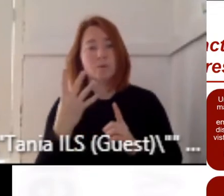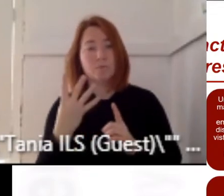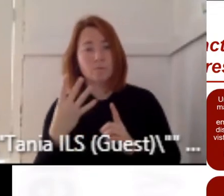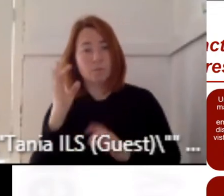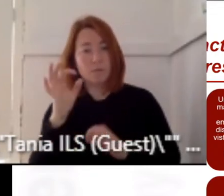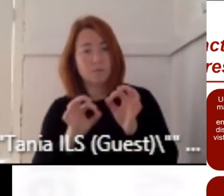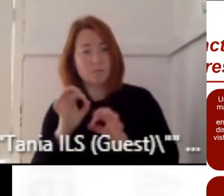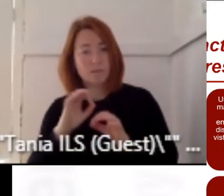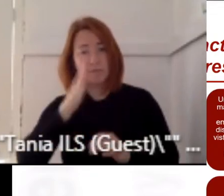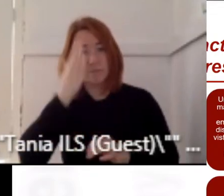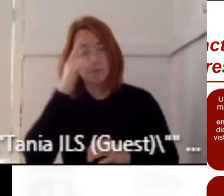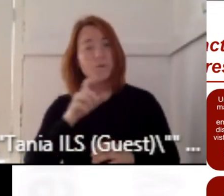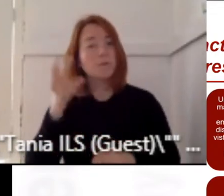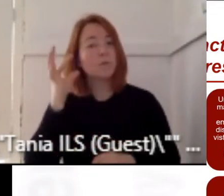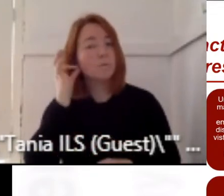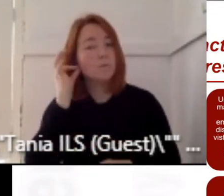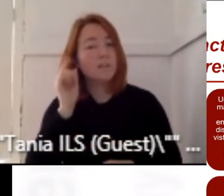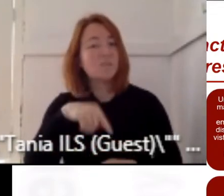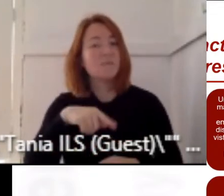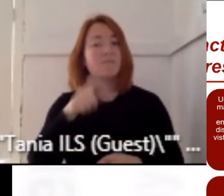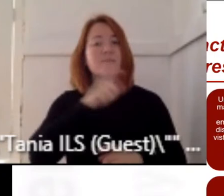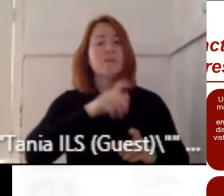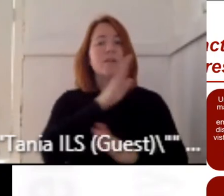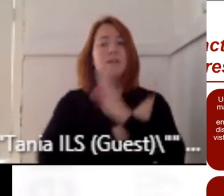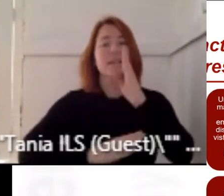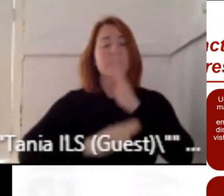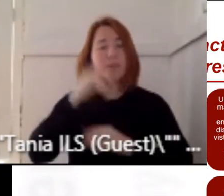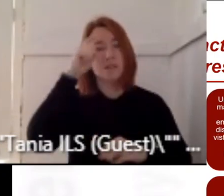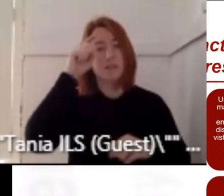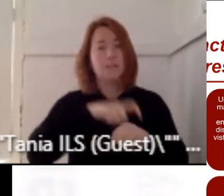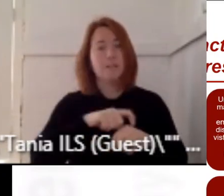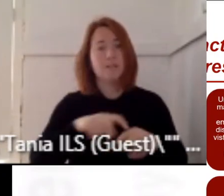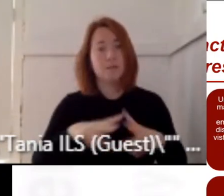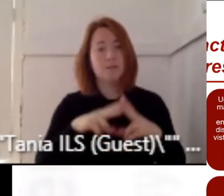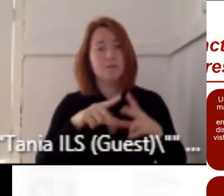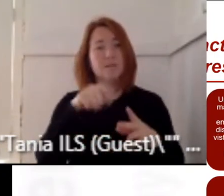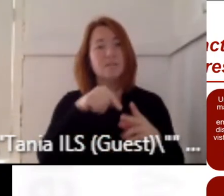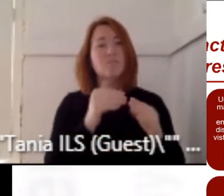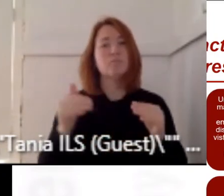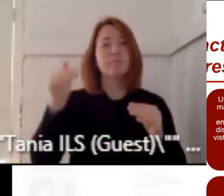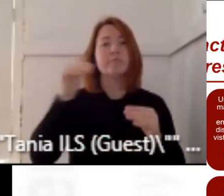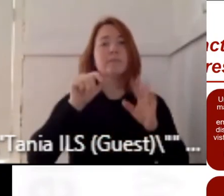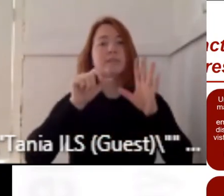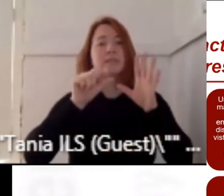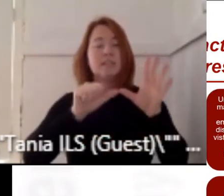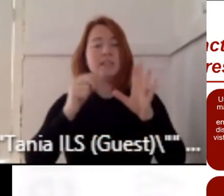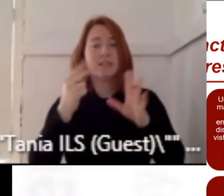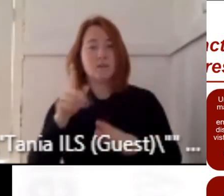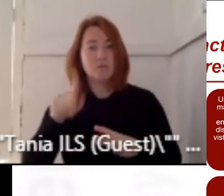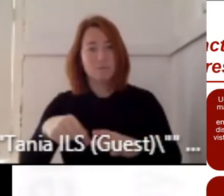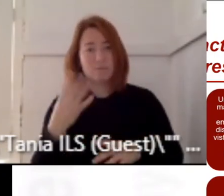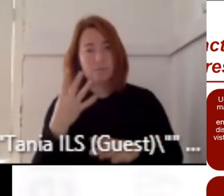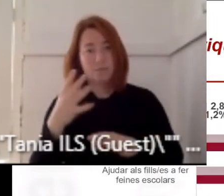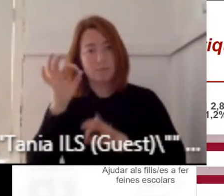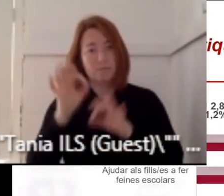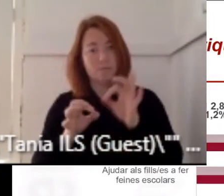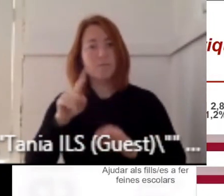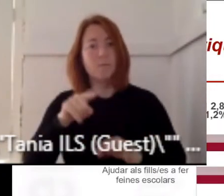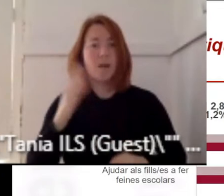entre les persones amb discapacitat psicosocial, en què s'eleva fins a un 62,4%. Per tant, també amb un